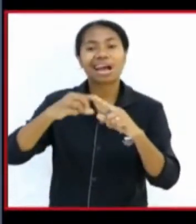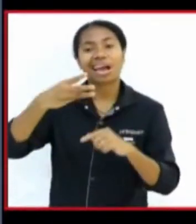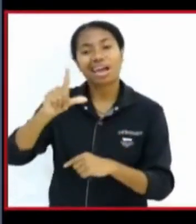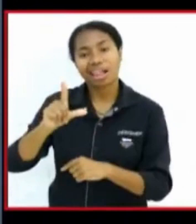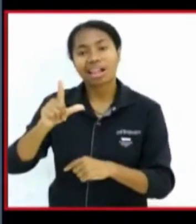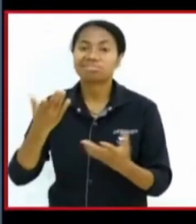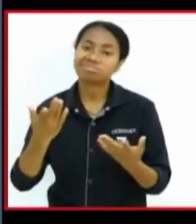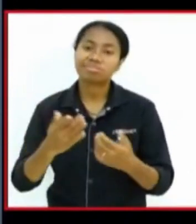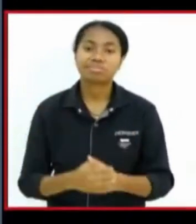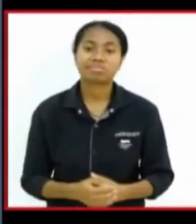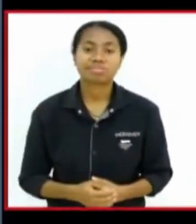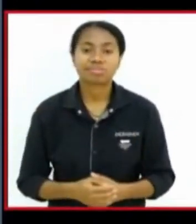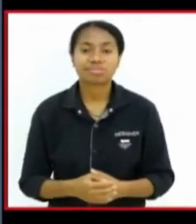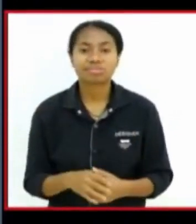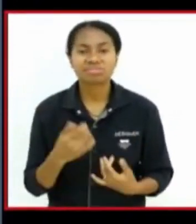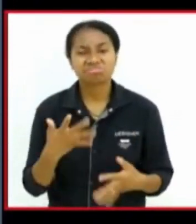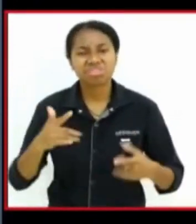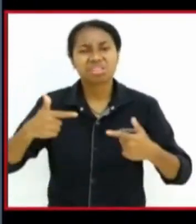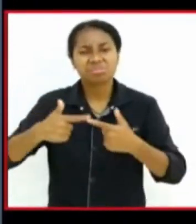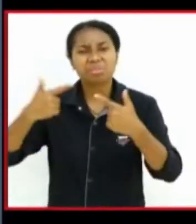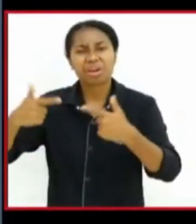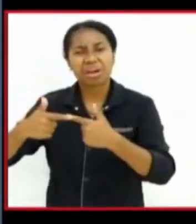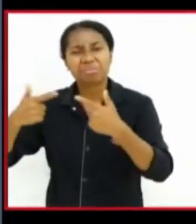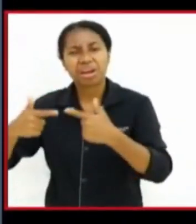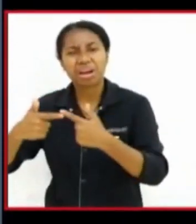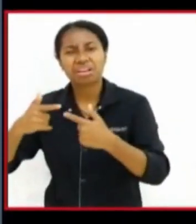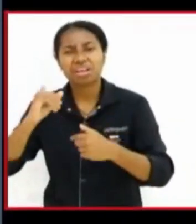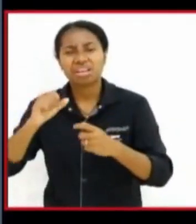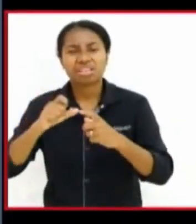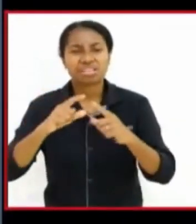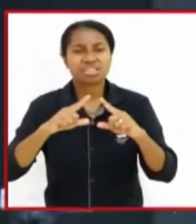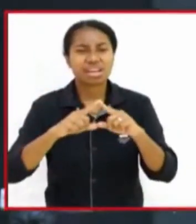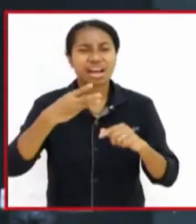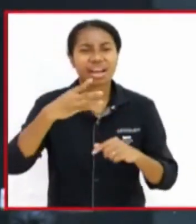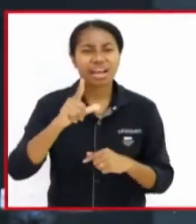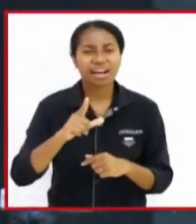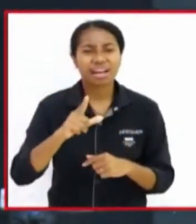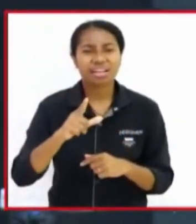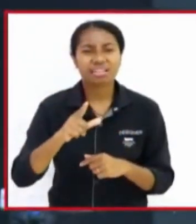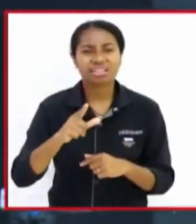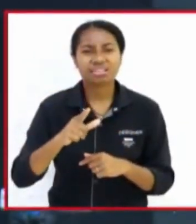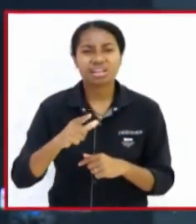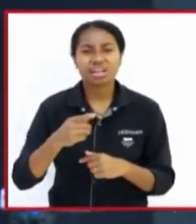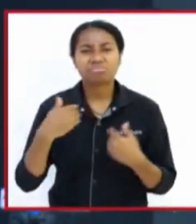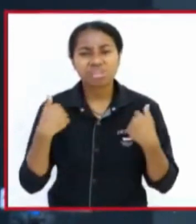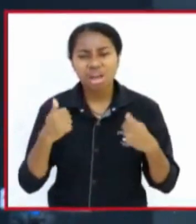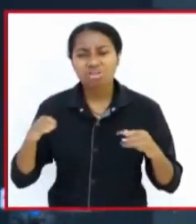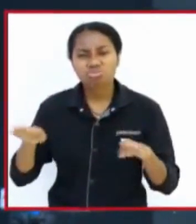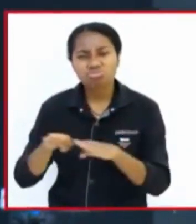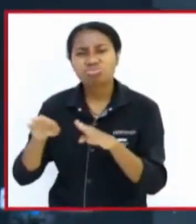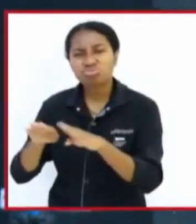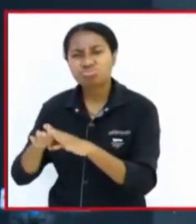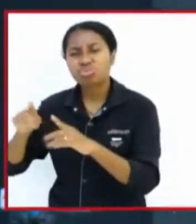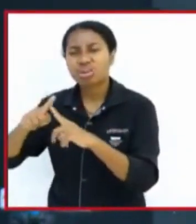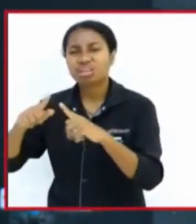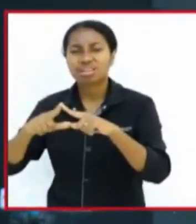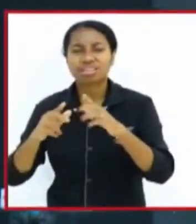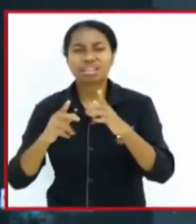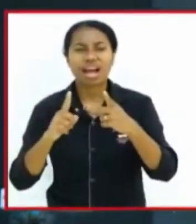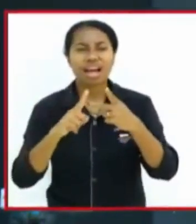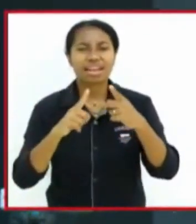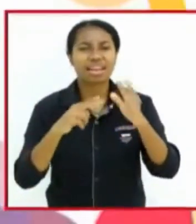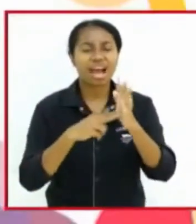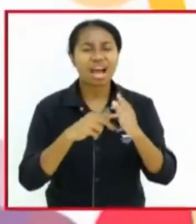Hai kayaknya kalau tiap kali peperangan Israel dapat untuk tanah tambah luas dan Berikut ini adalah